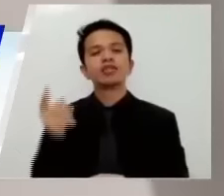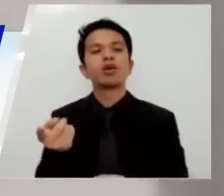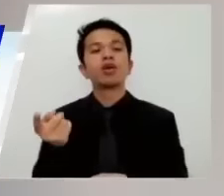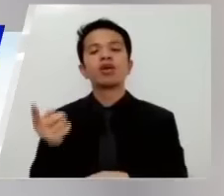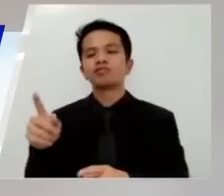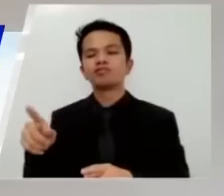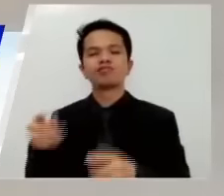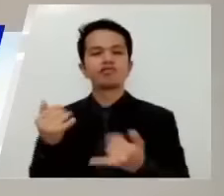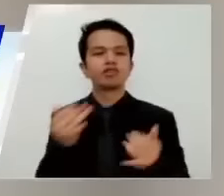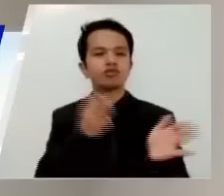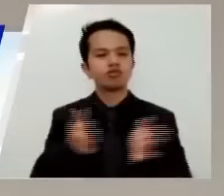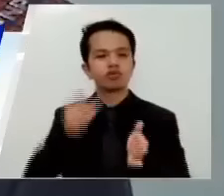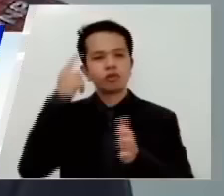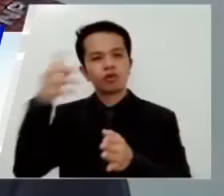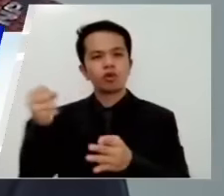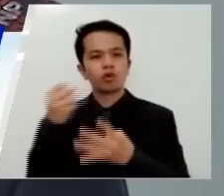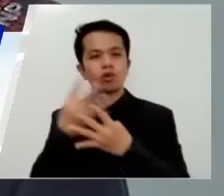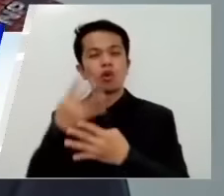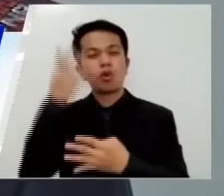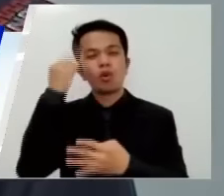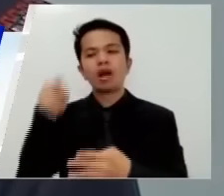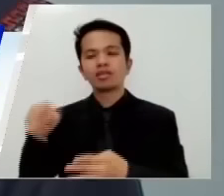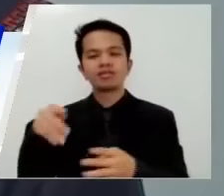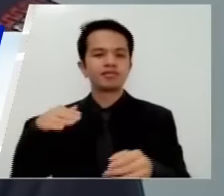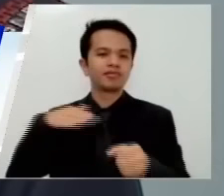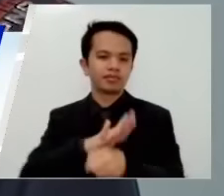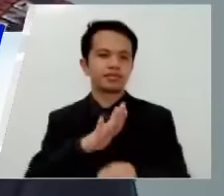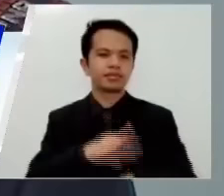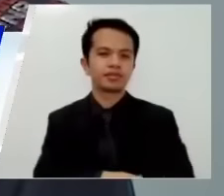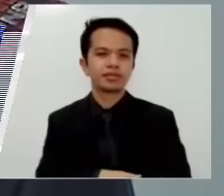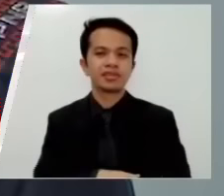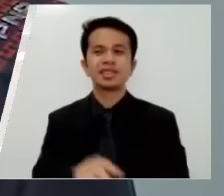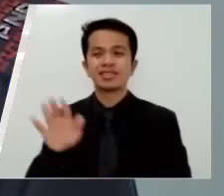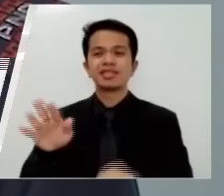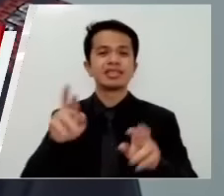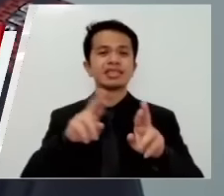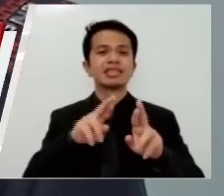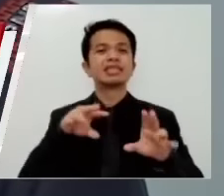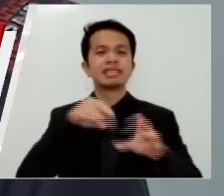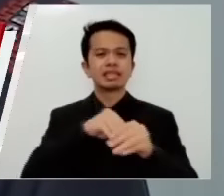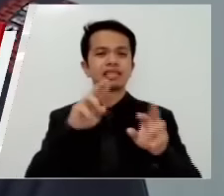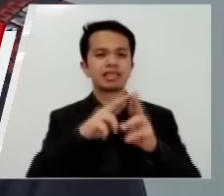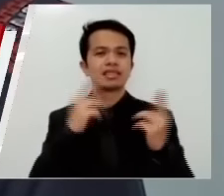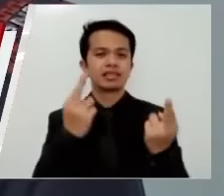ng korte dahil sa kasong rape. Magkakamag-anak yung